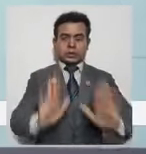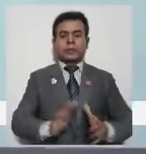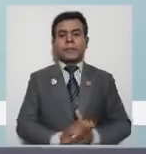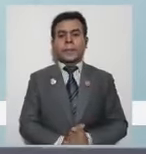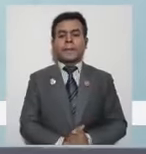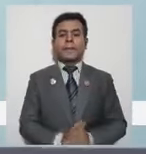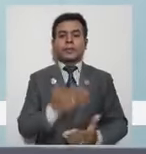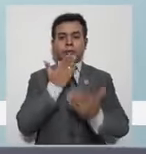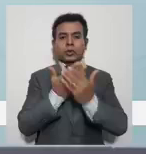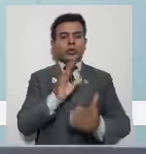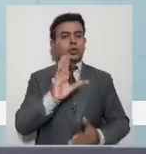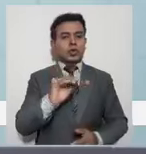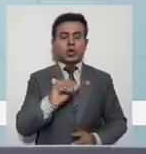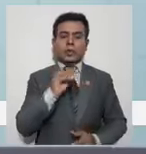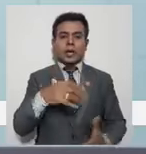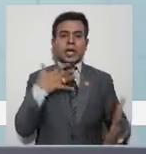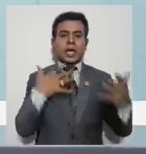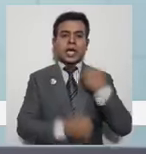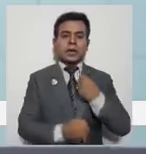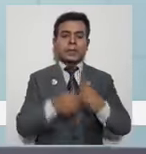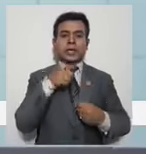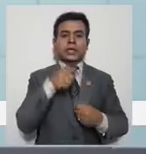পরিস্থিতি সেদিকে দৃষ্টি দেই।